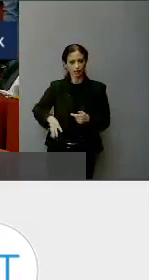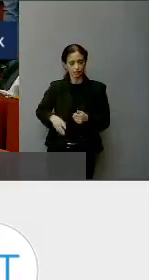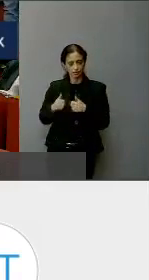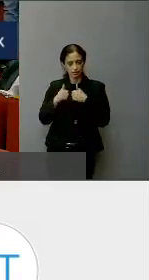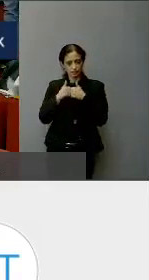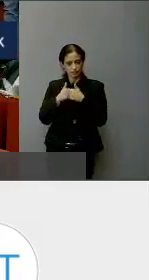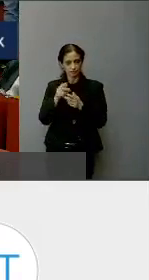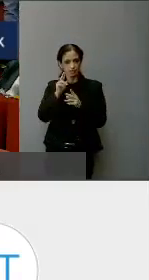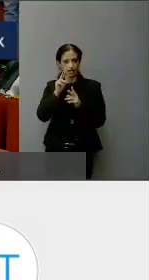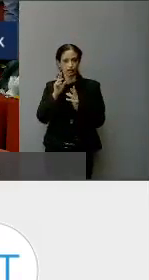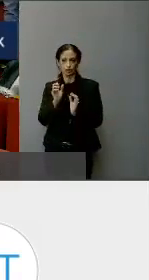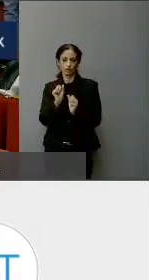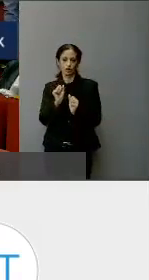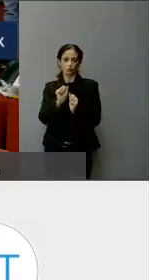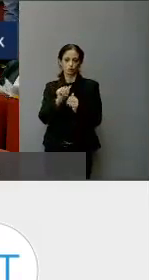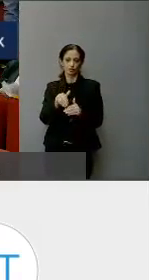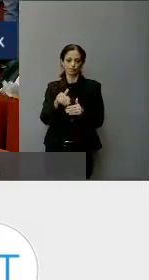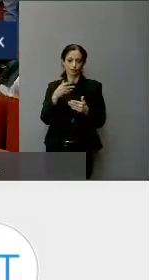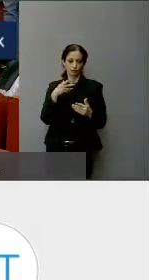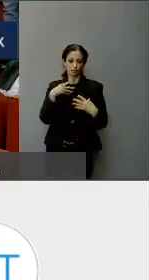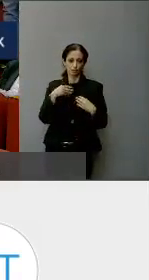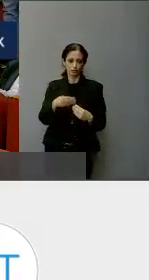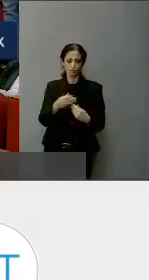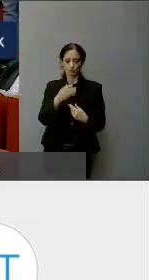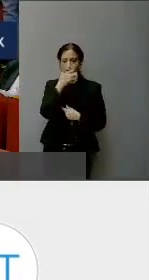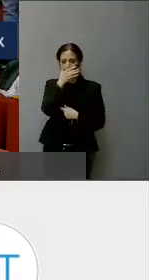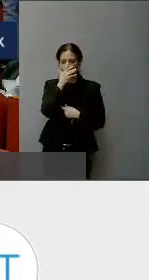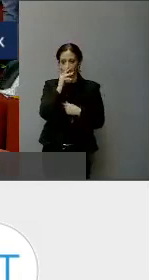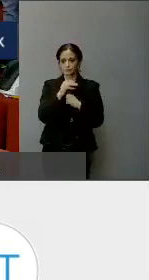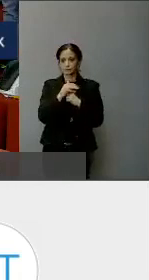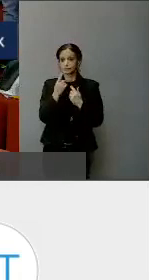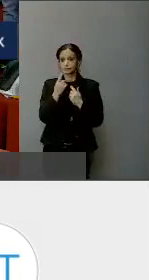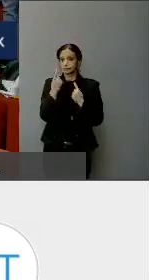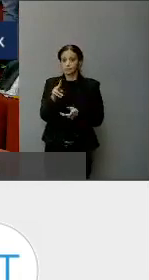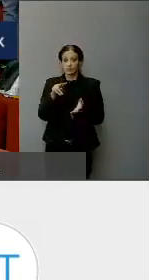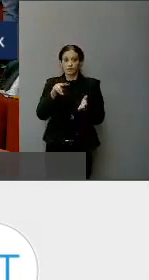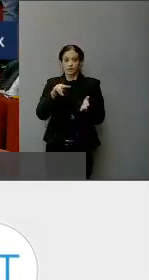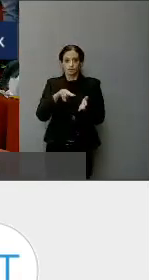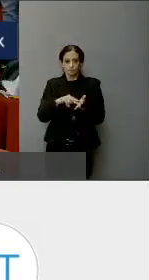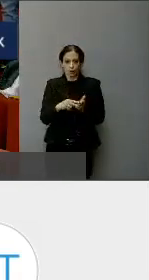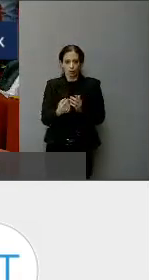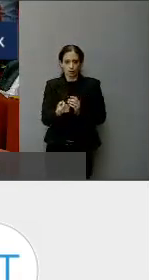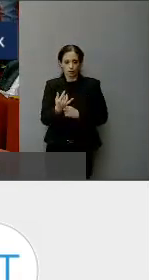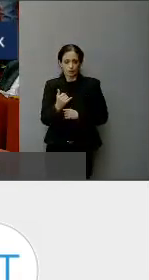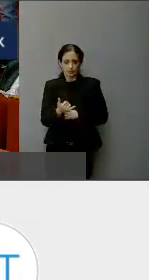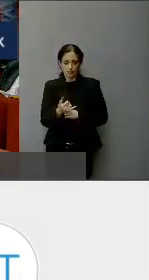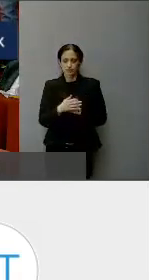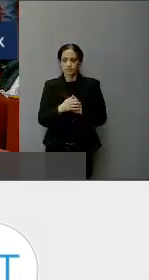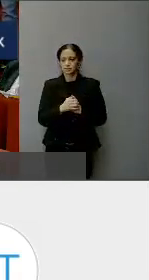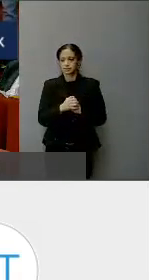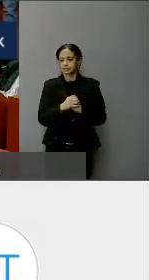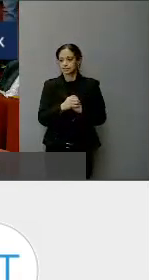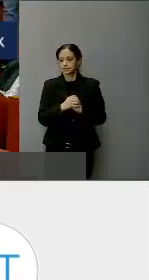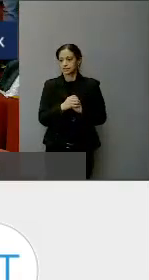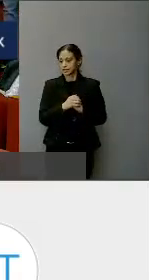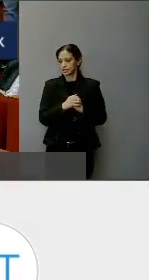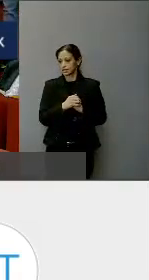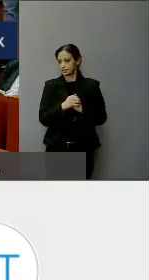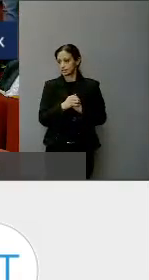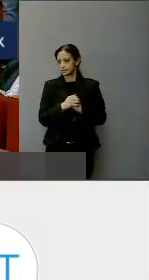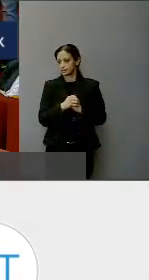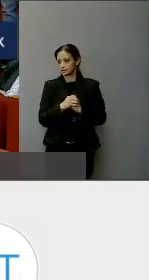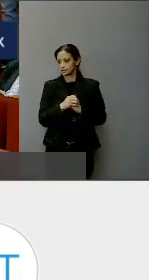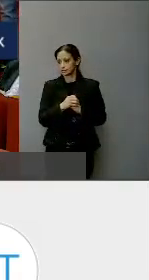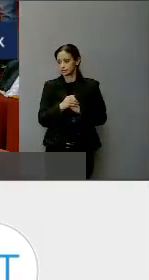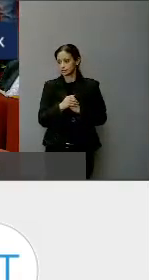potrebbe essere un problema nel senso che secondo noi è un problema perché quando cioè sono stamattina